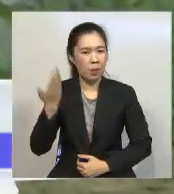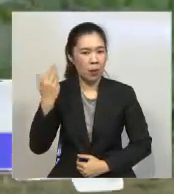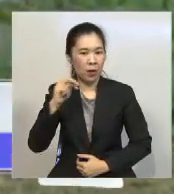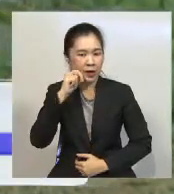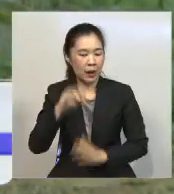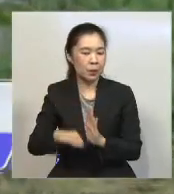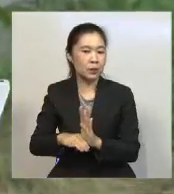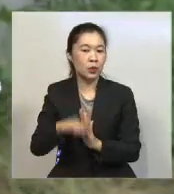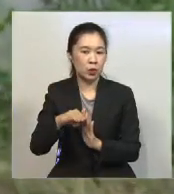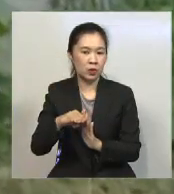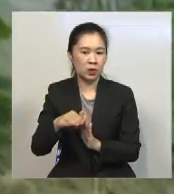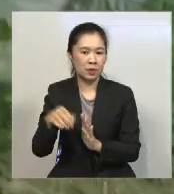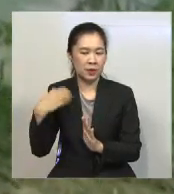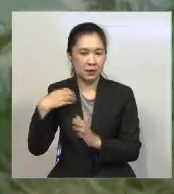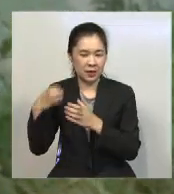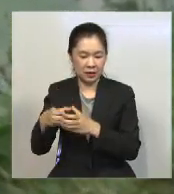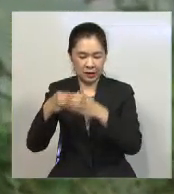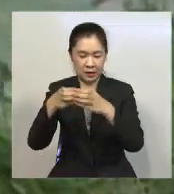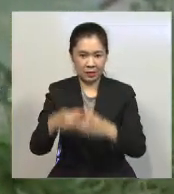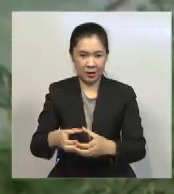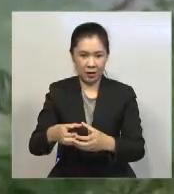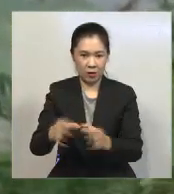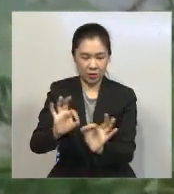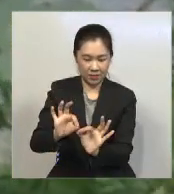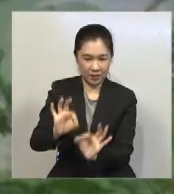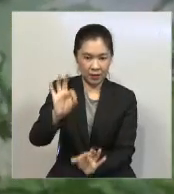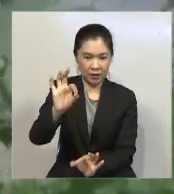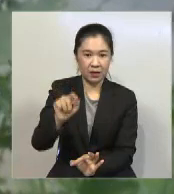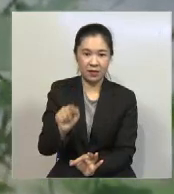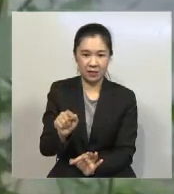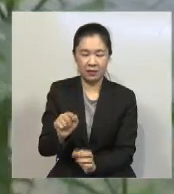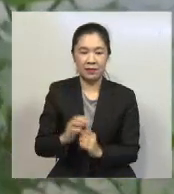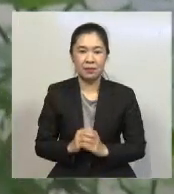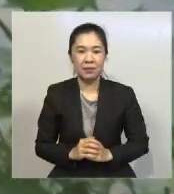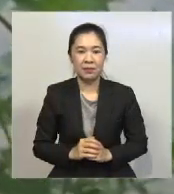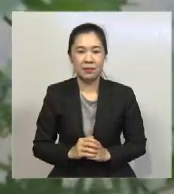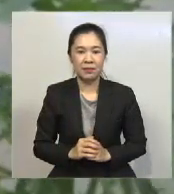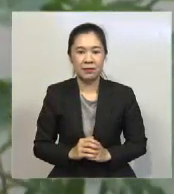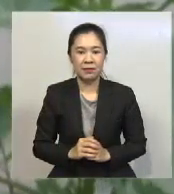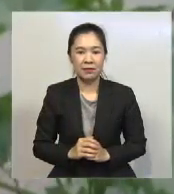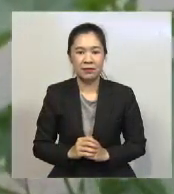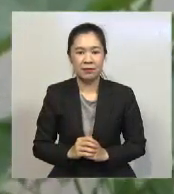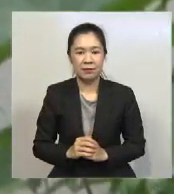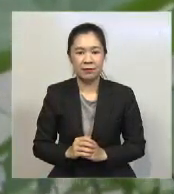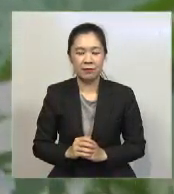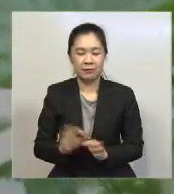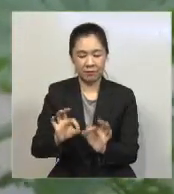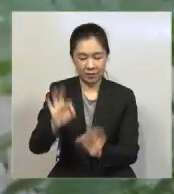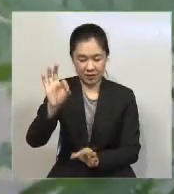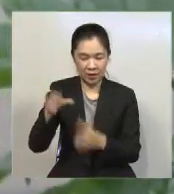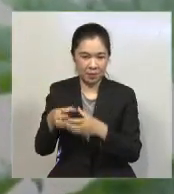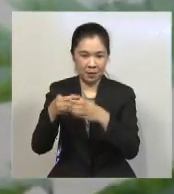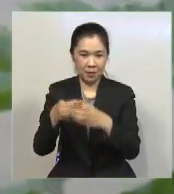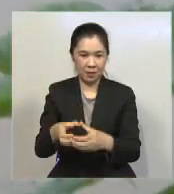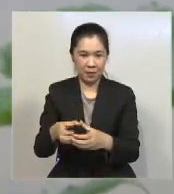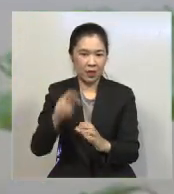คะสังเกตได้จากเสาวัดระดับน้ำด้านหลังของนุ้ยนะคะก็จะเห็นได้ว่ามาตรวัดระดับน้ำตอนนี้น้ำเริ่มที่จะปริ่มแล้ว